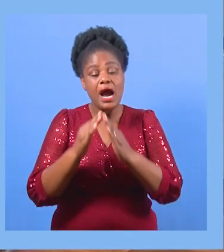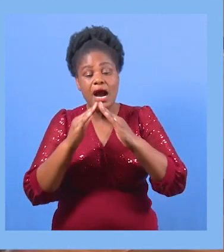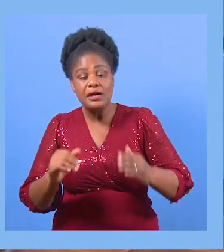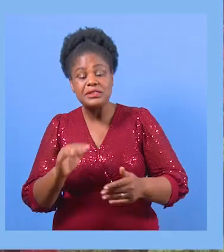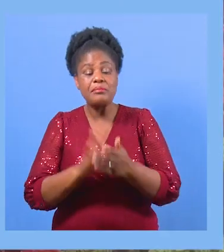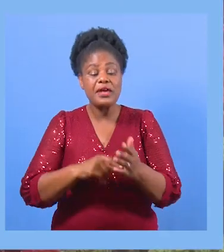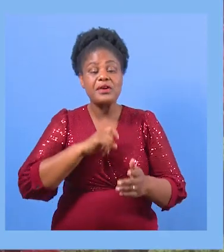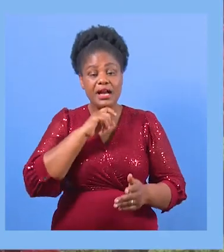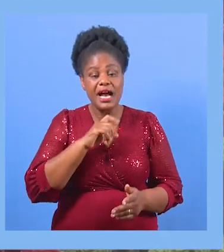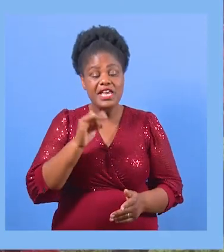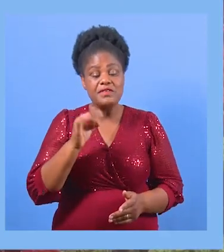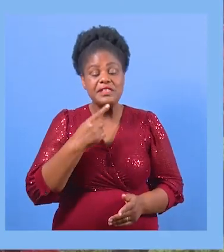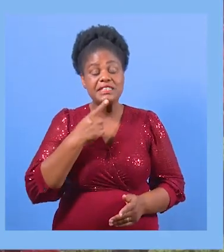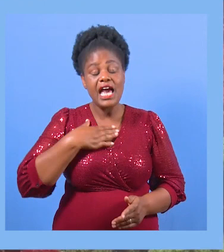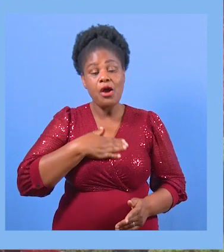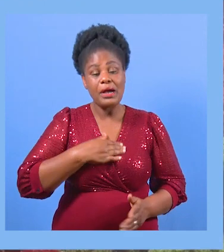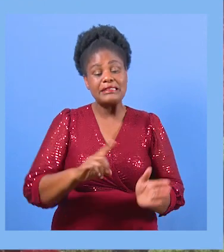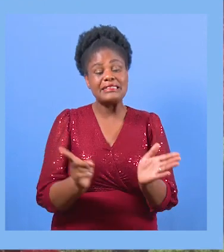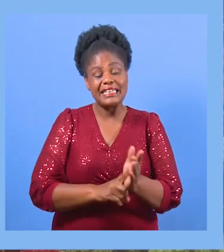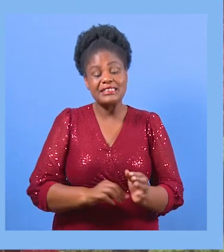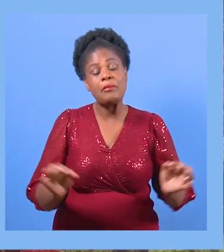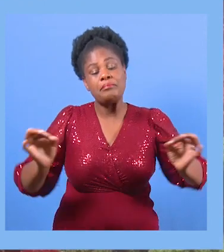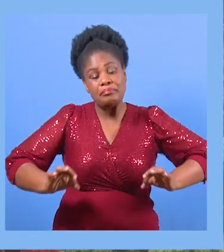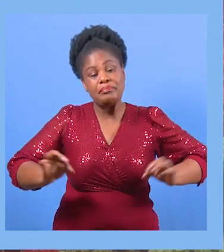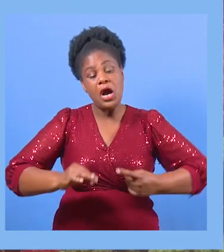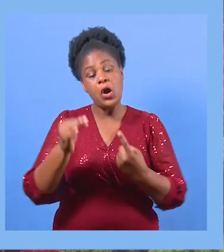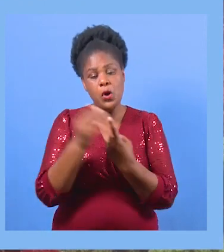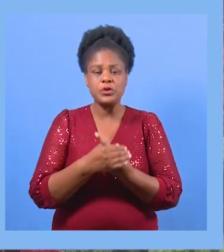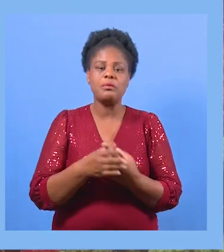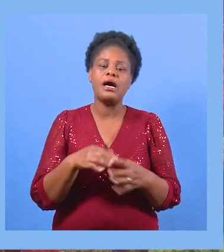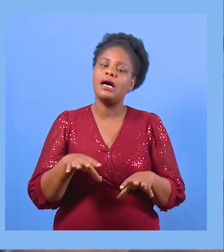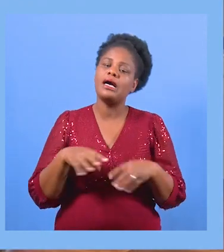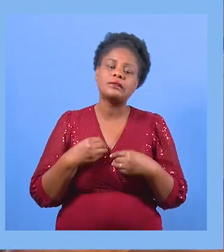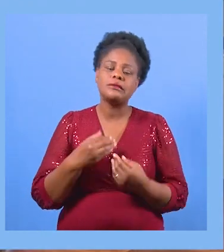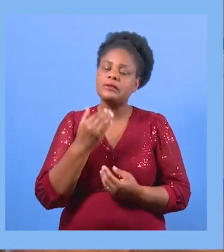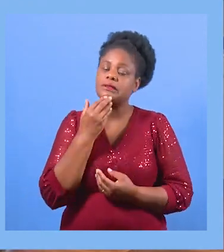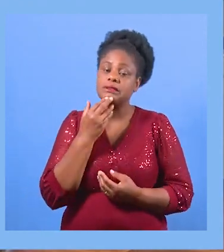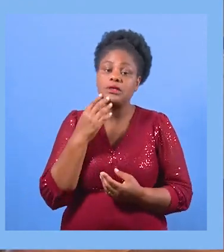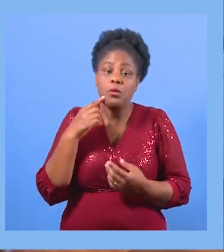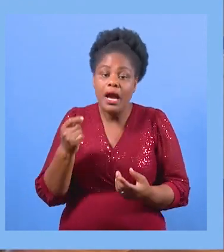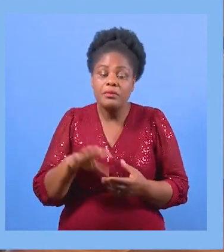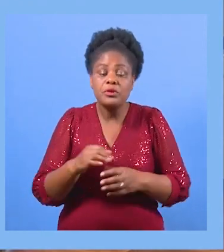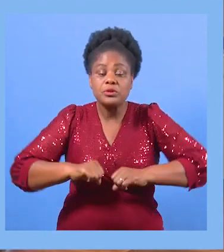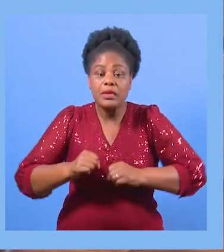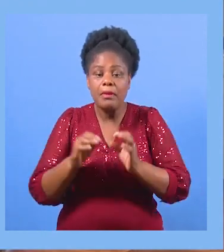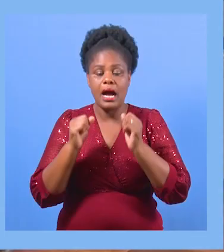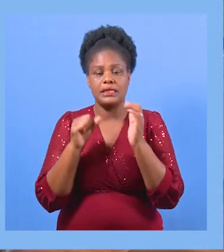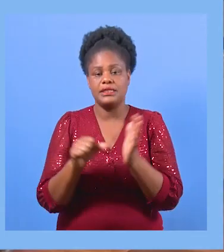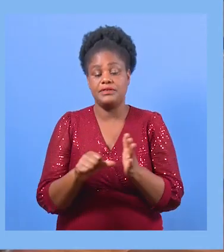chaizvo. Muchitaura muchiti dzimwe nguva taakuhakira inonzi hakirosi nevadiki. Tiri kuhakira